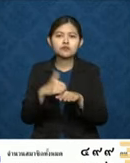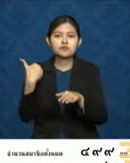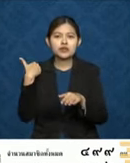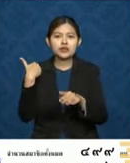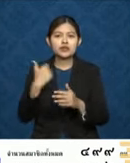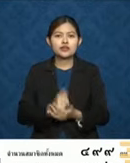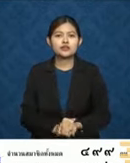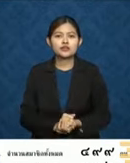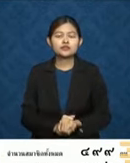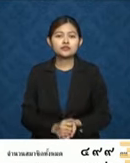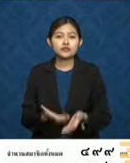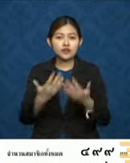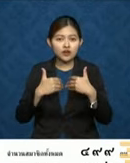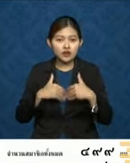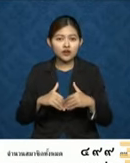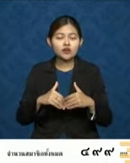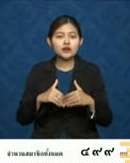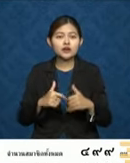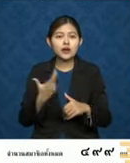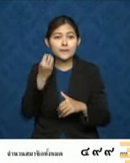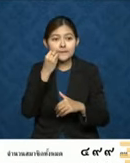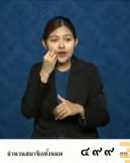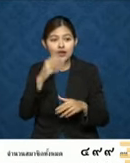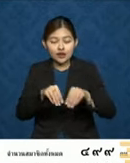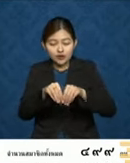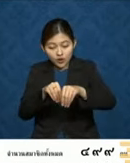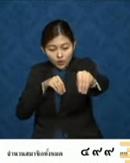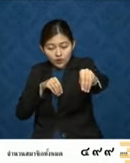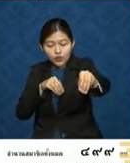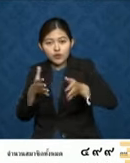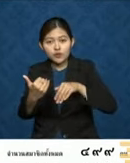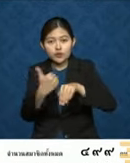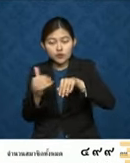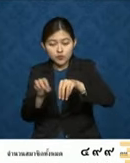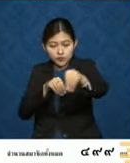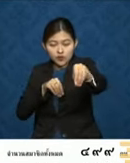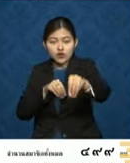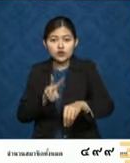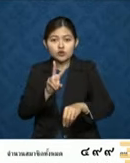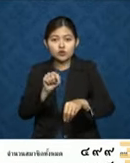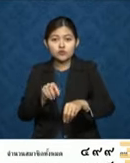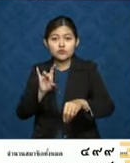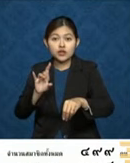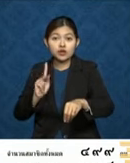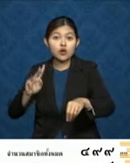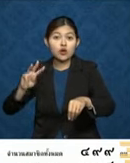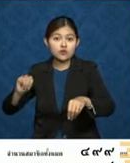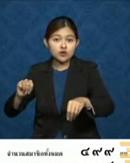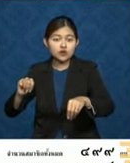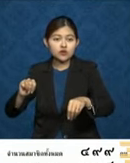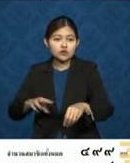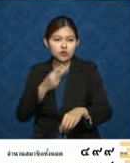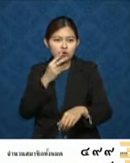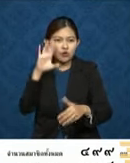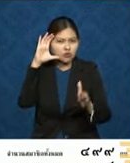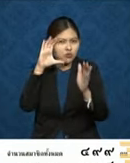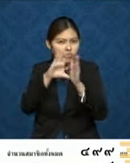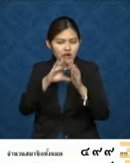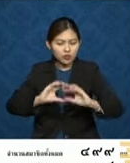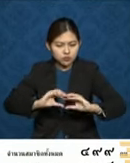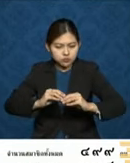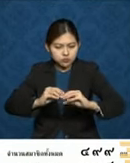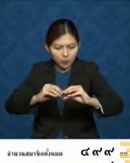ครับถนนระหว่างบ้านคลองทรายถึงบ้านบู่สูงระยะทางเพียง 2.8กมแต่เห็นว่าสภาพถนน